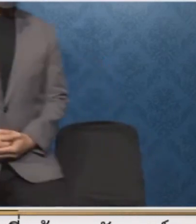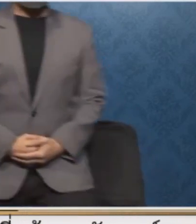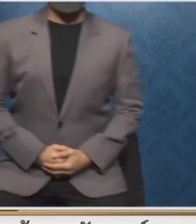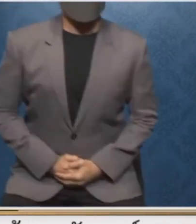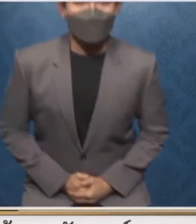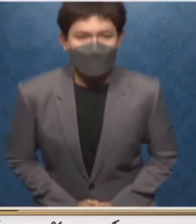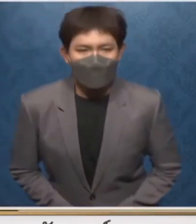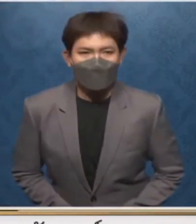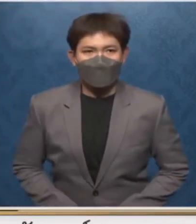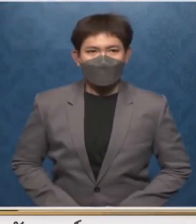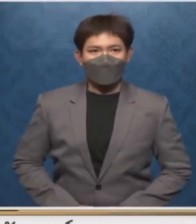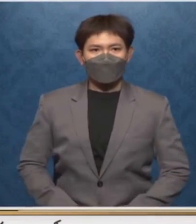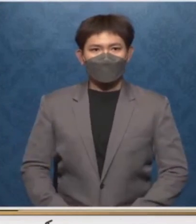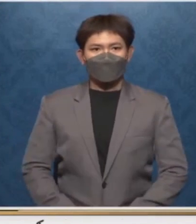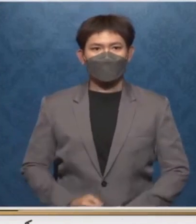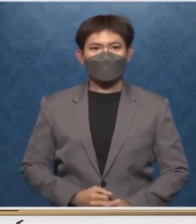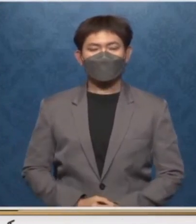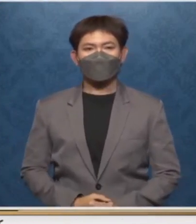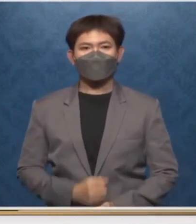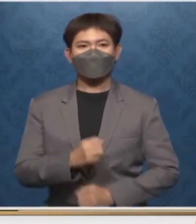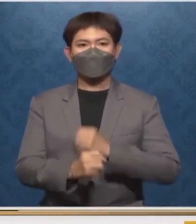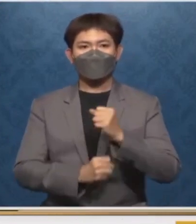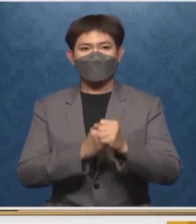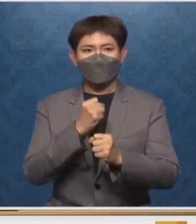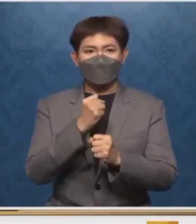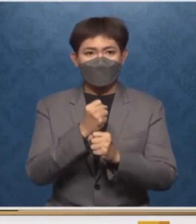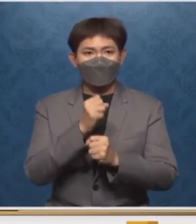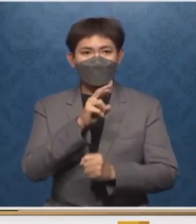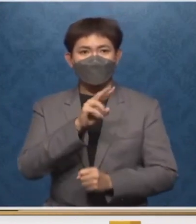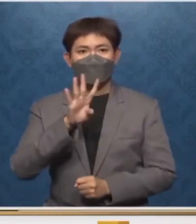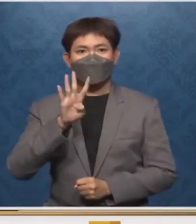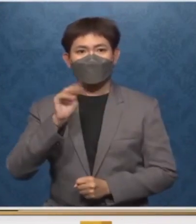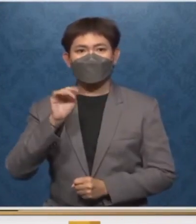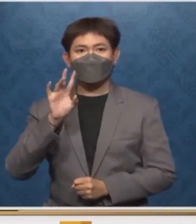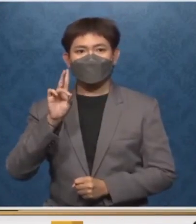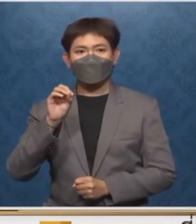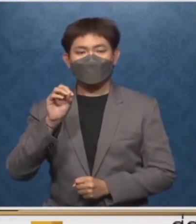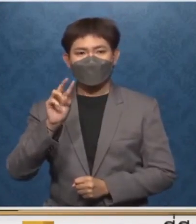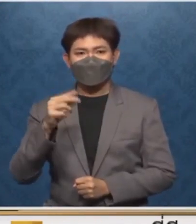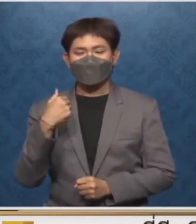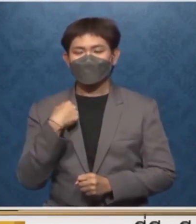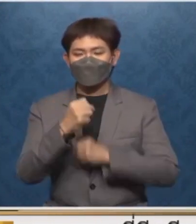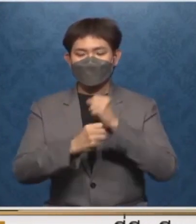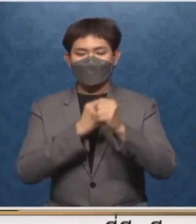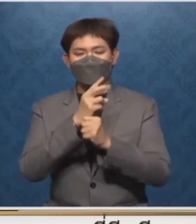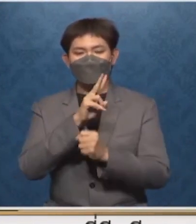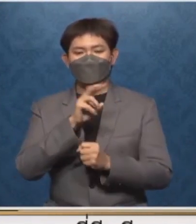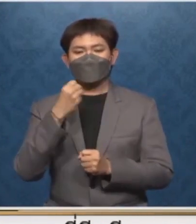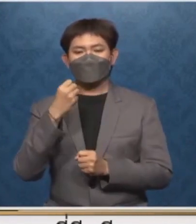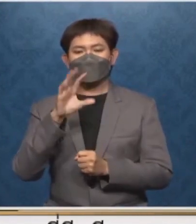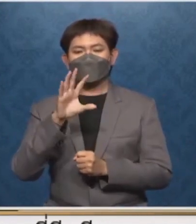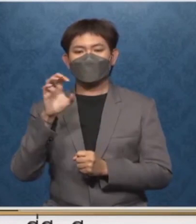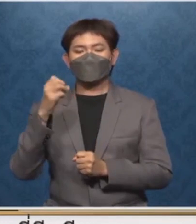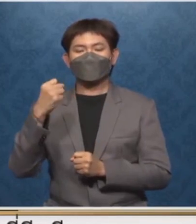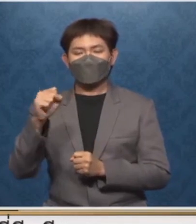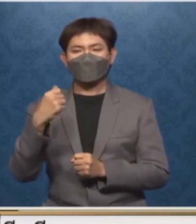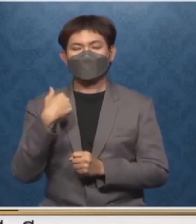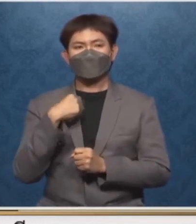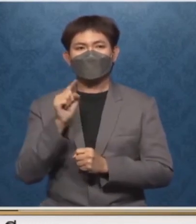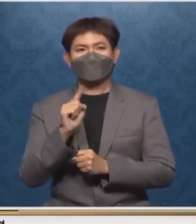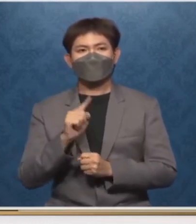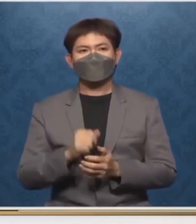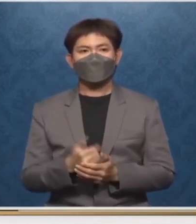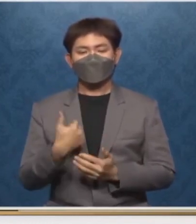2472นะคะสสอีสานถูกอุ้มหายไม่กี่วันพบศพปี2510เหตุการณ์ถังแดงนะคะตอนนี้ก็มีอนุสาว